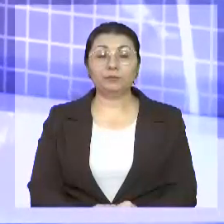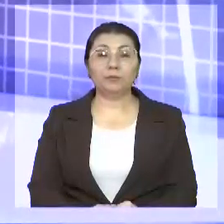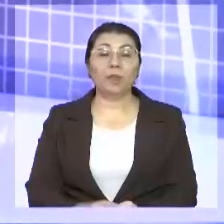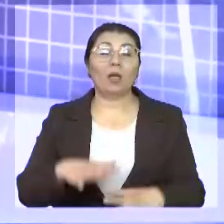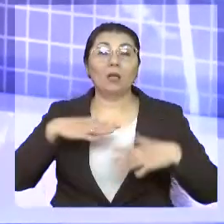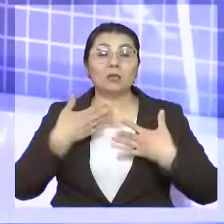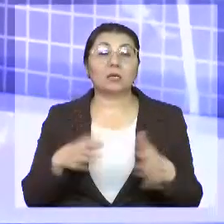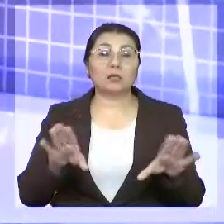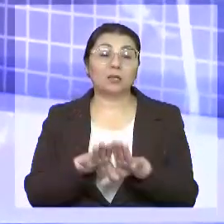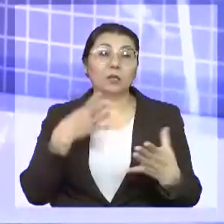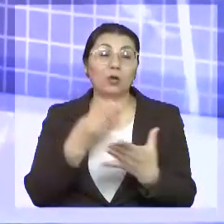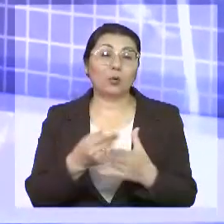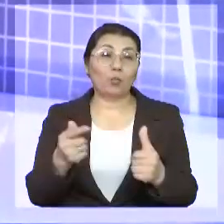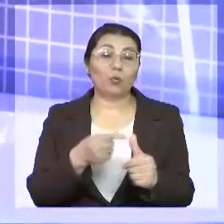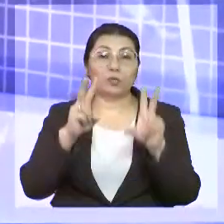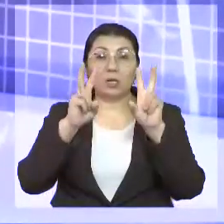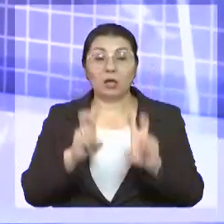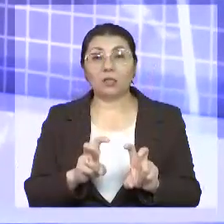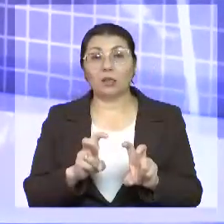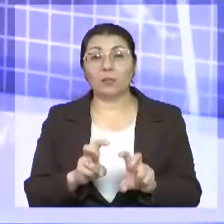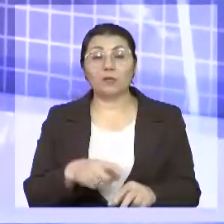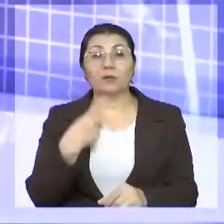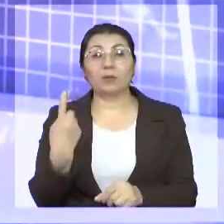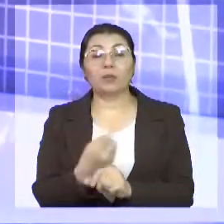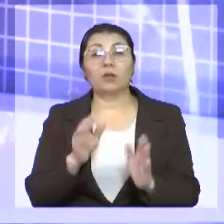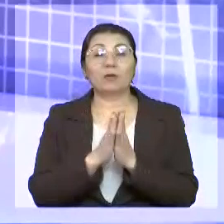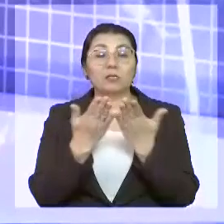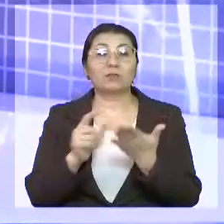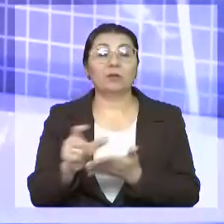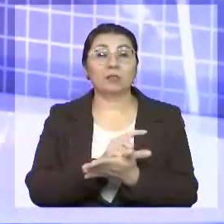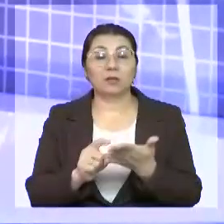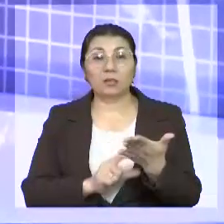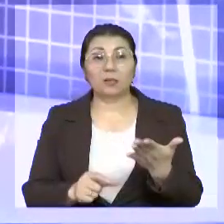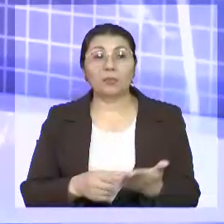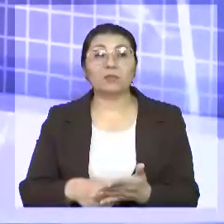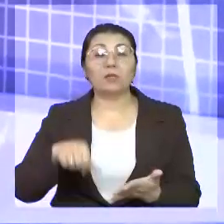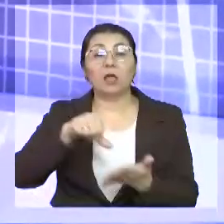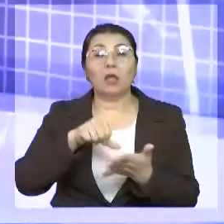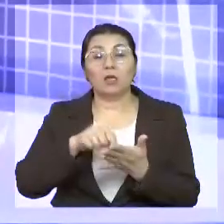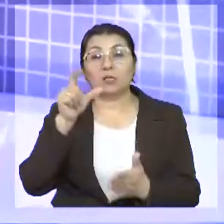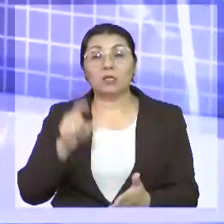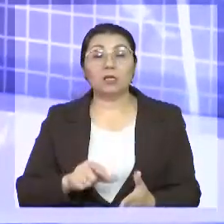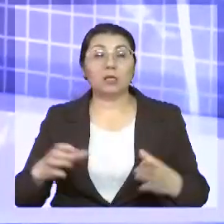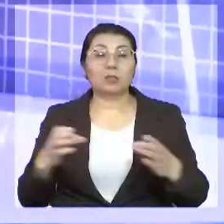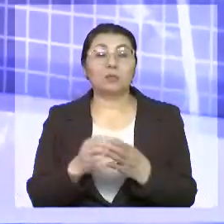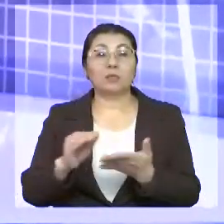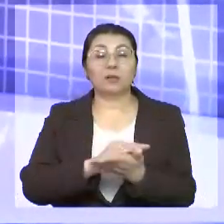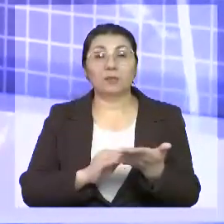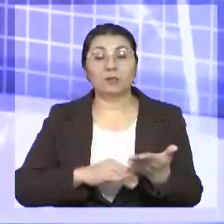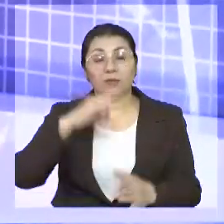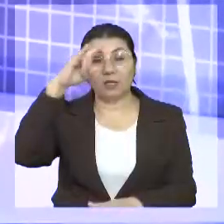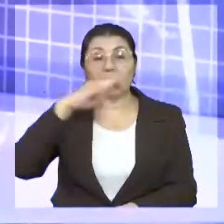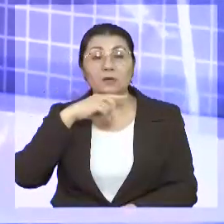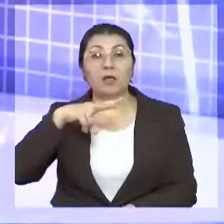Сағыныш, сияқты, өз атым. Именно такое название у первого сборника стихов поэтессы, члена Союза журналистов Казахстана Лауры